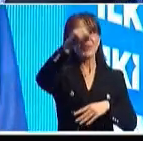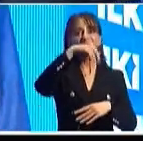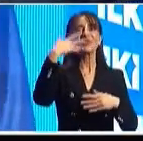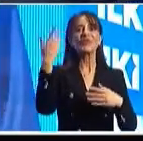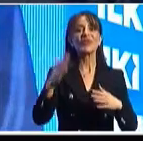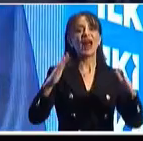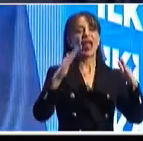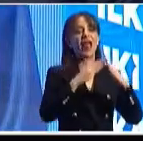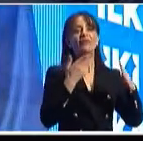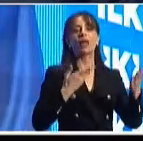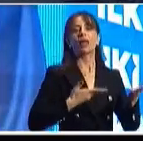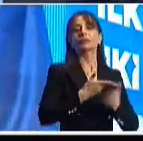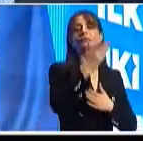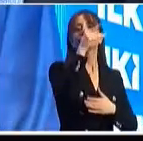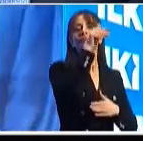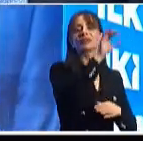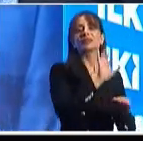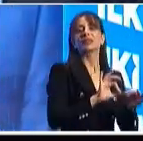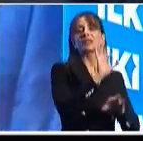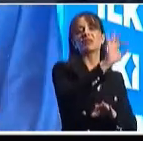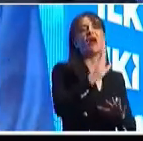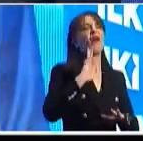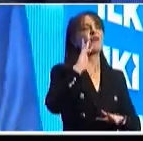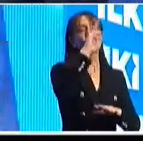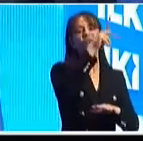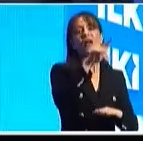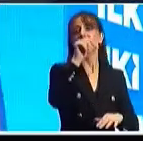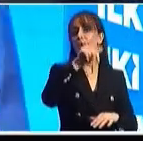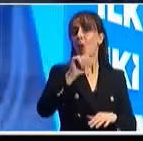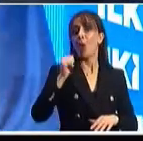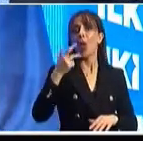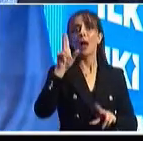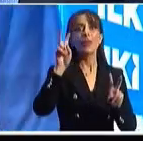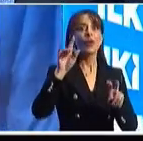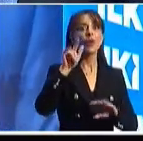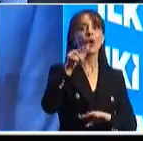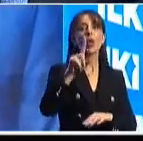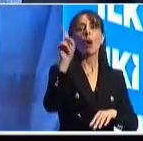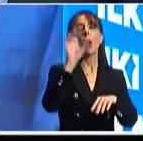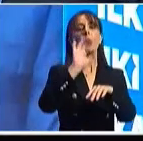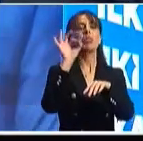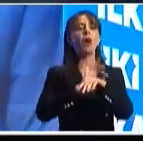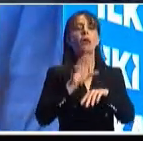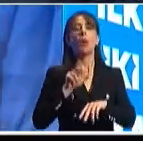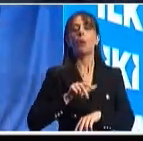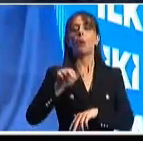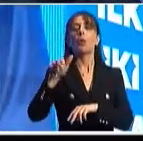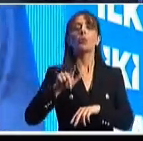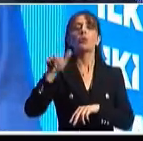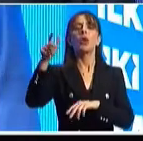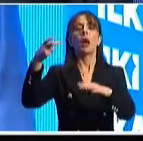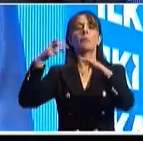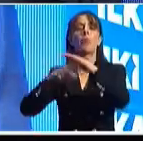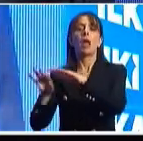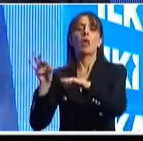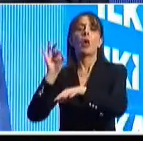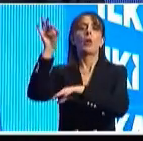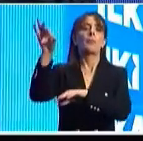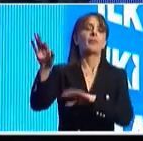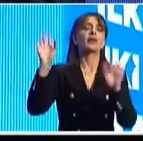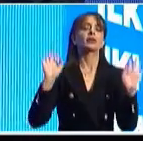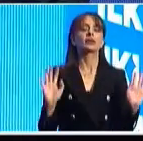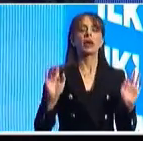evinden çıktığında en fazla, burası da çok önemli, 10 dakika yürüyerek raylı sisteme ulaşacak. 10